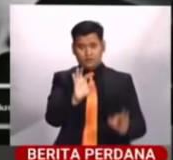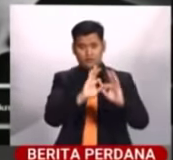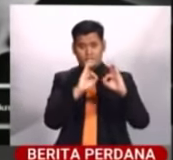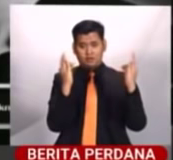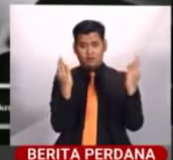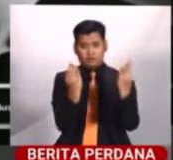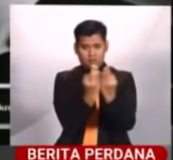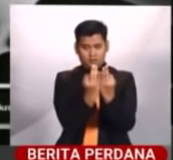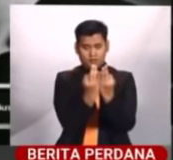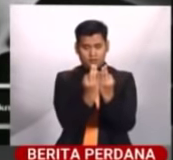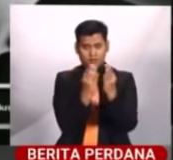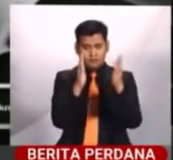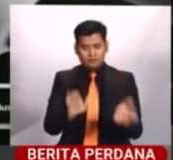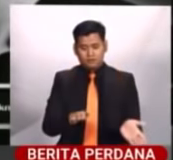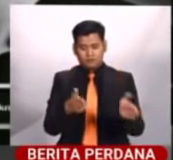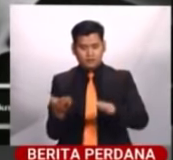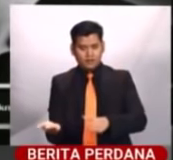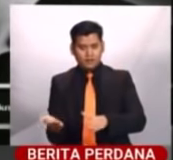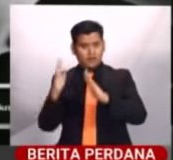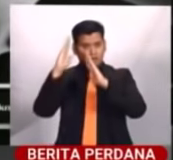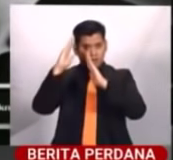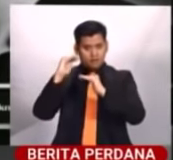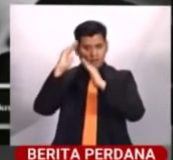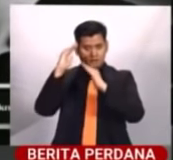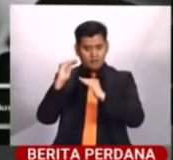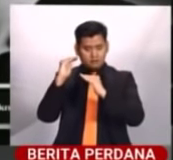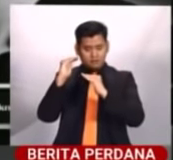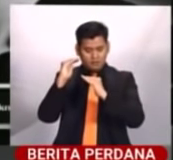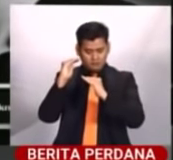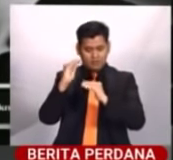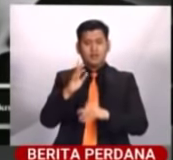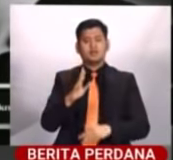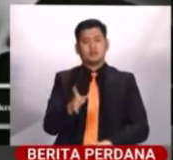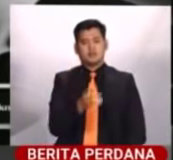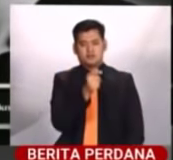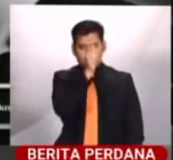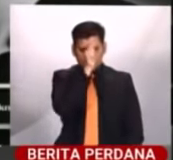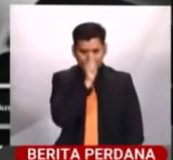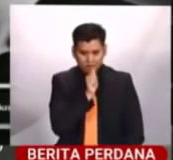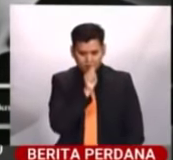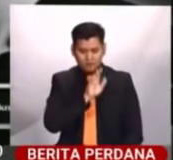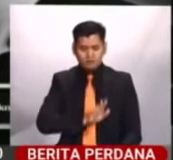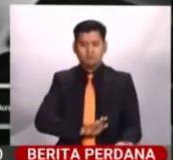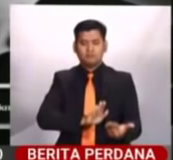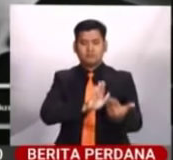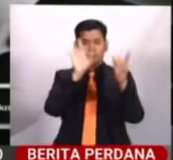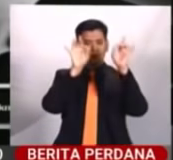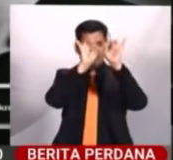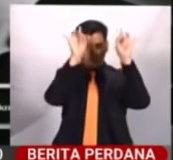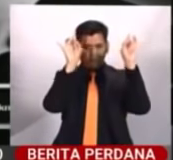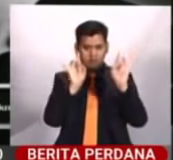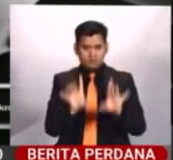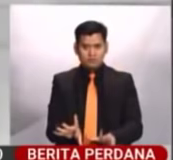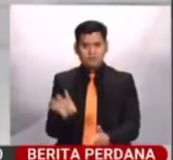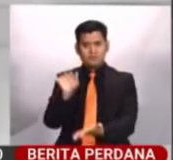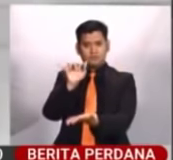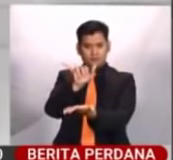Facebook dan Twitternya. Harapan Gobind, keluarga Allahyarham kekal tabah menghadapi dugaan tersebut.